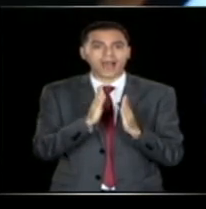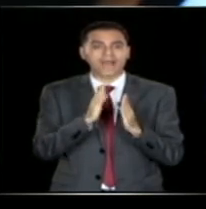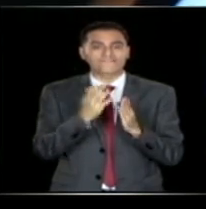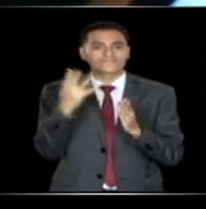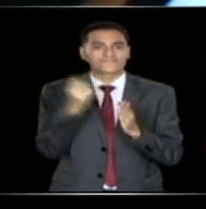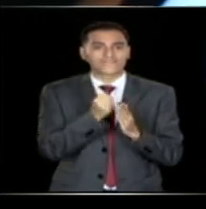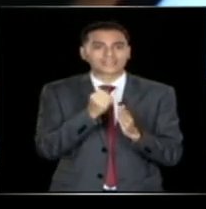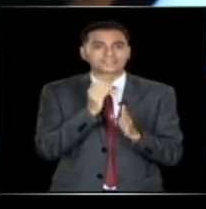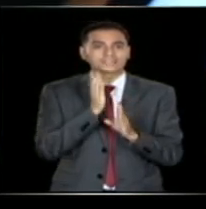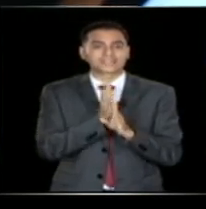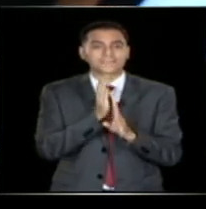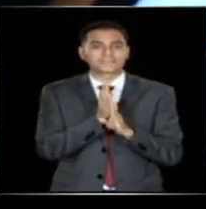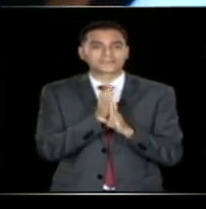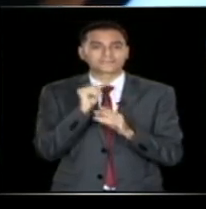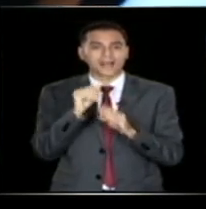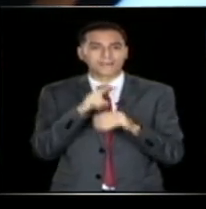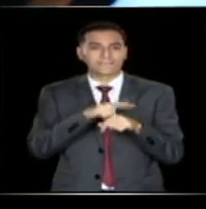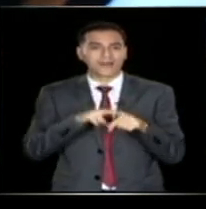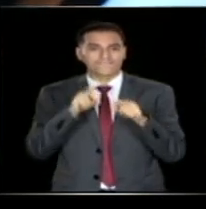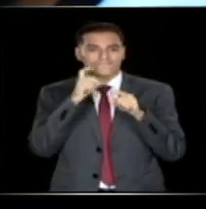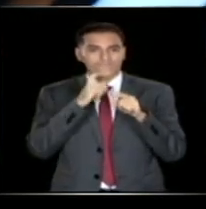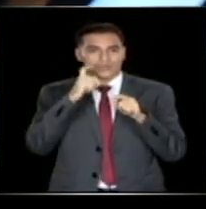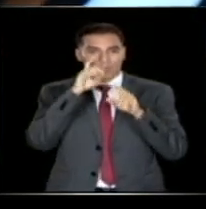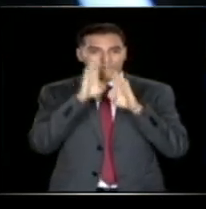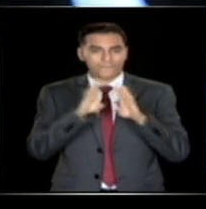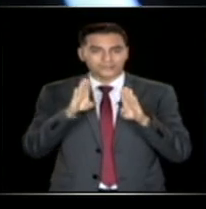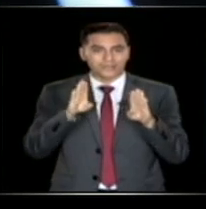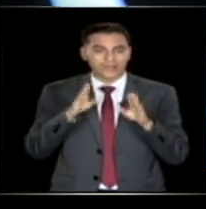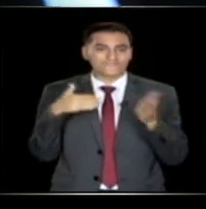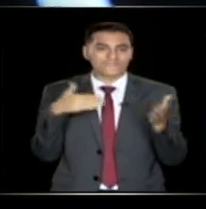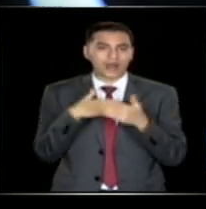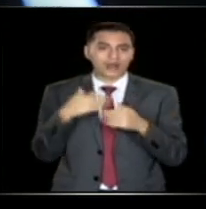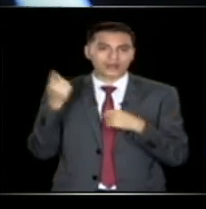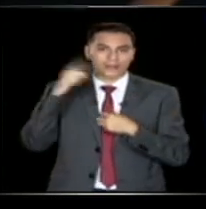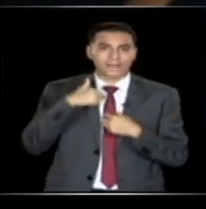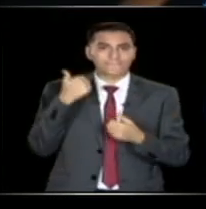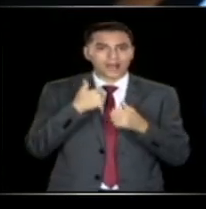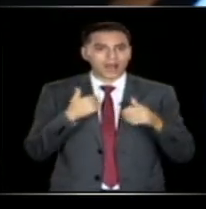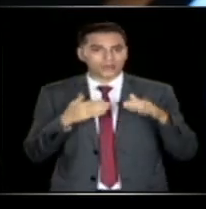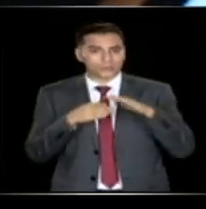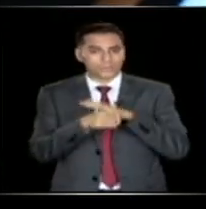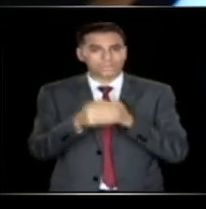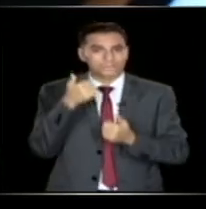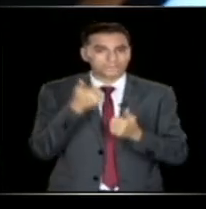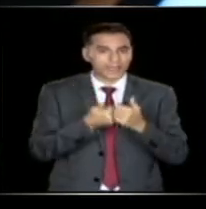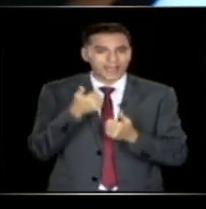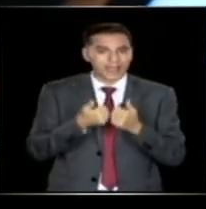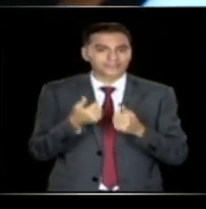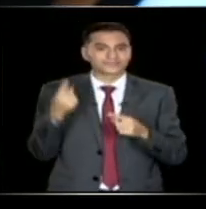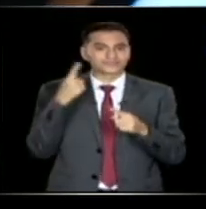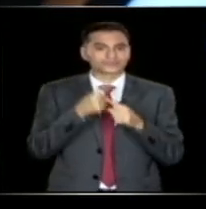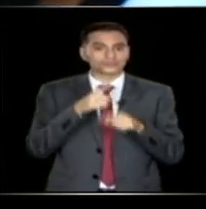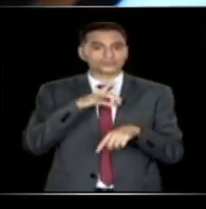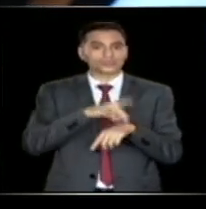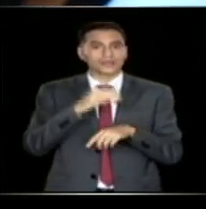قلت تمام، سحبت الملف وقدمت في معهد فنون مسرحية. تاني يوم كان عندي امتحان، دخلت الامتحان